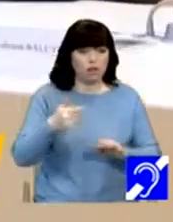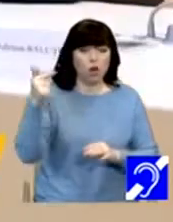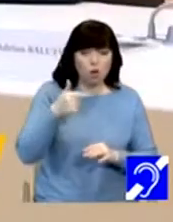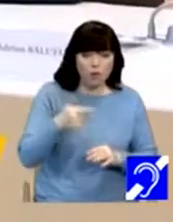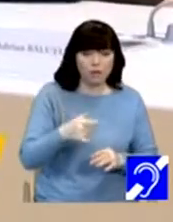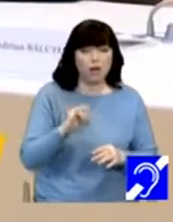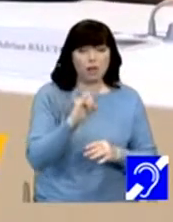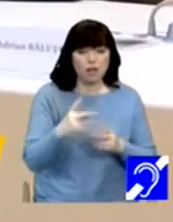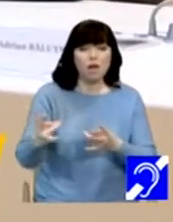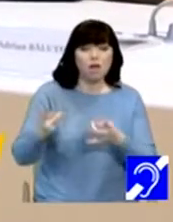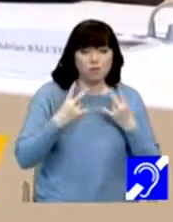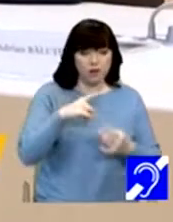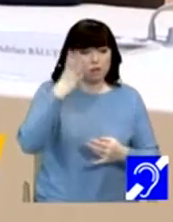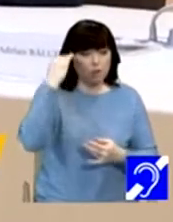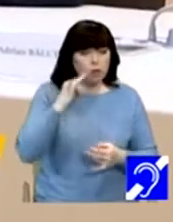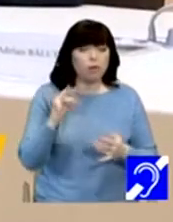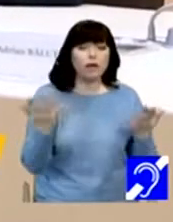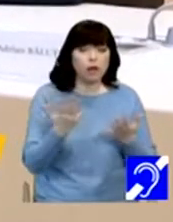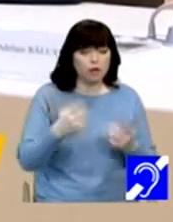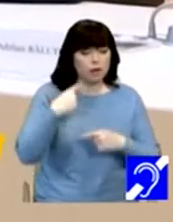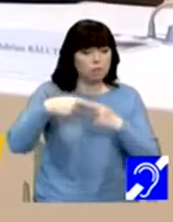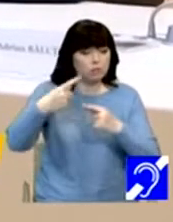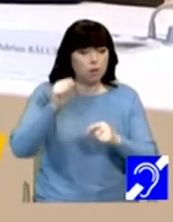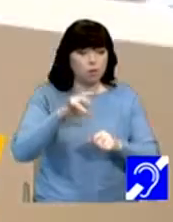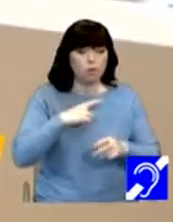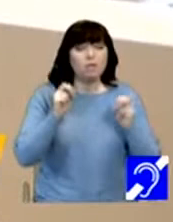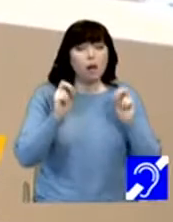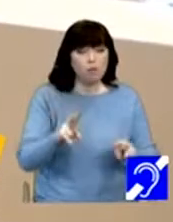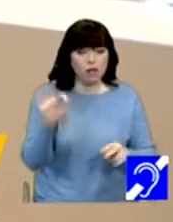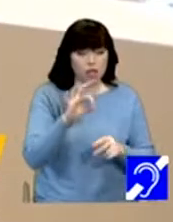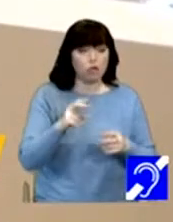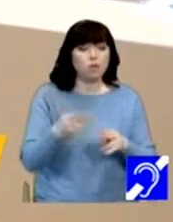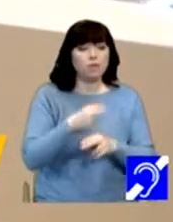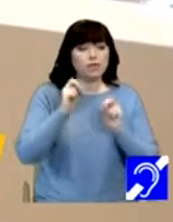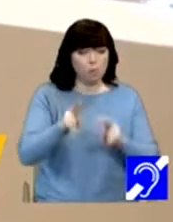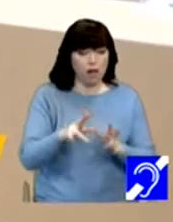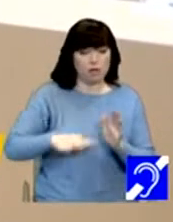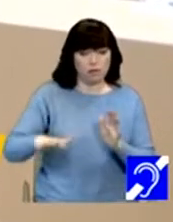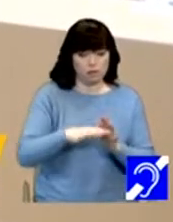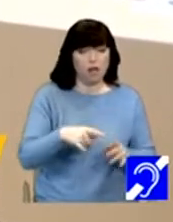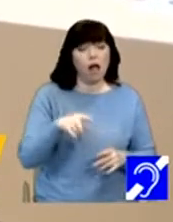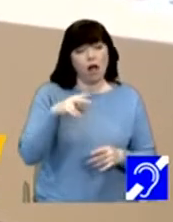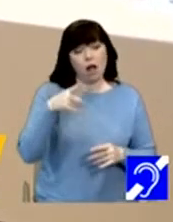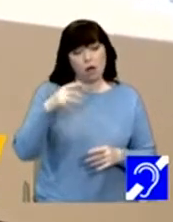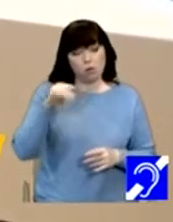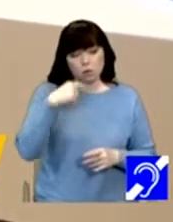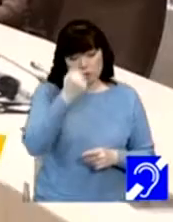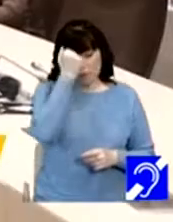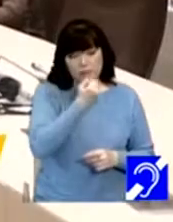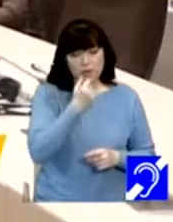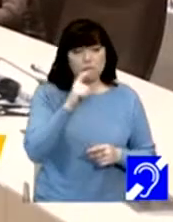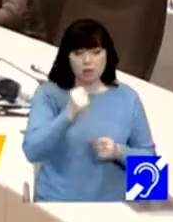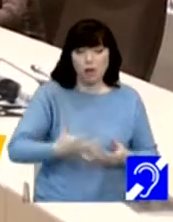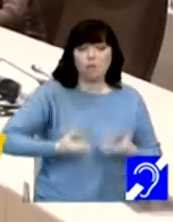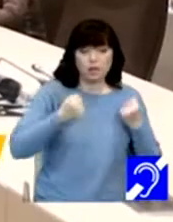asupra Republicii Moldova și provocările pentru securitatea regională. Igor Grosu și-a exprimat recunoștința pentru sprijinul imediat